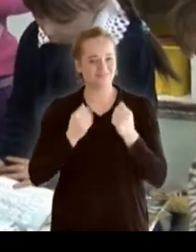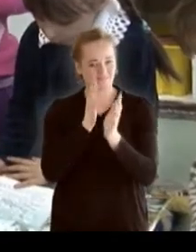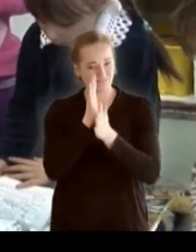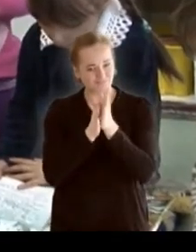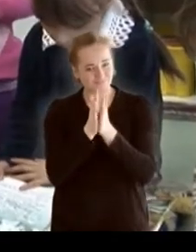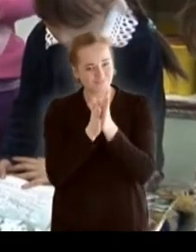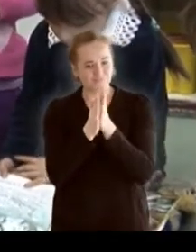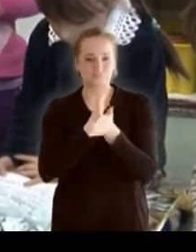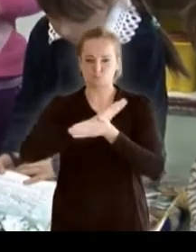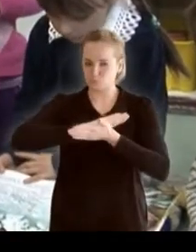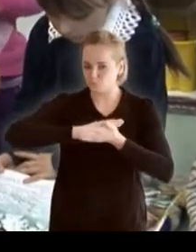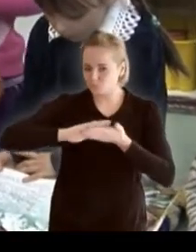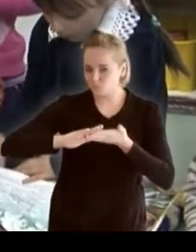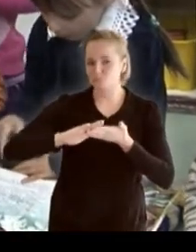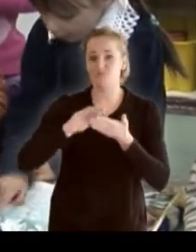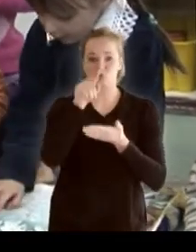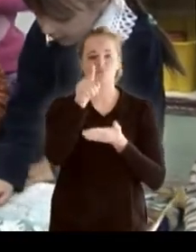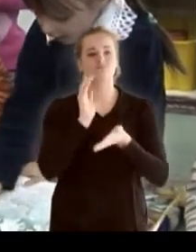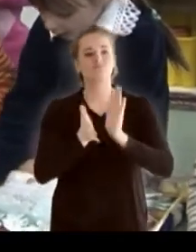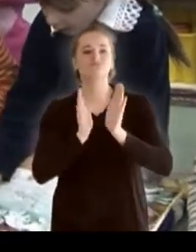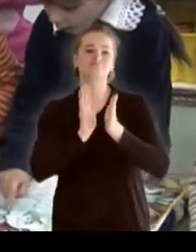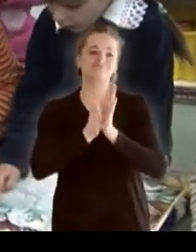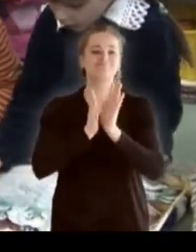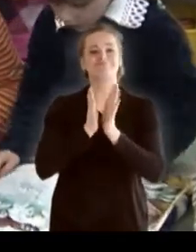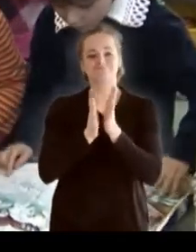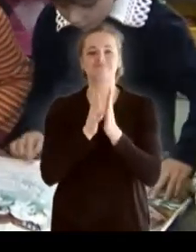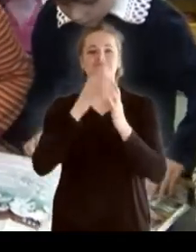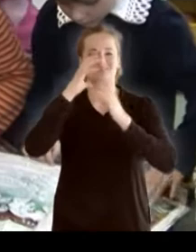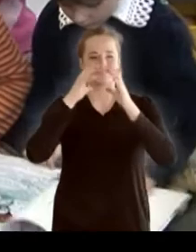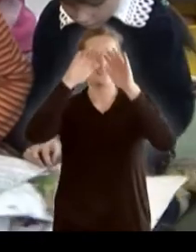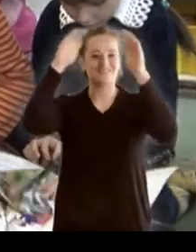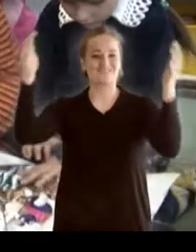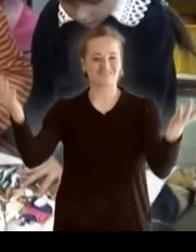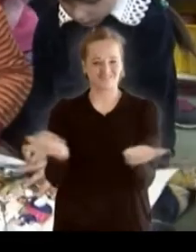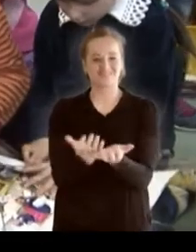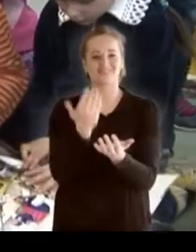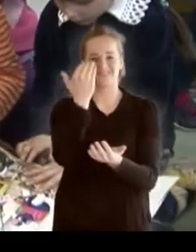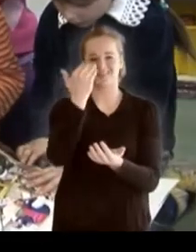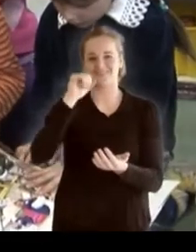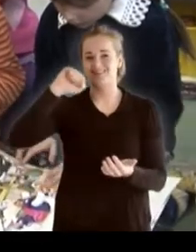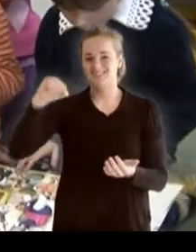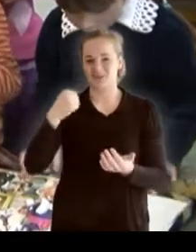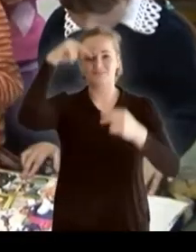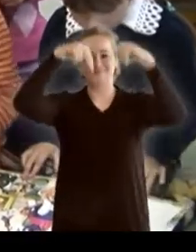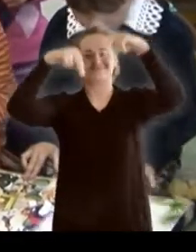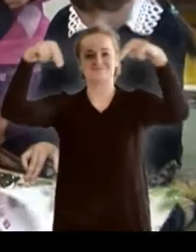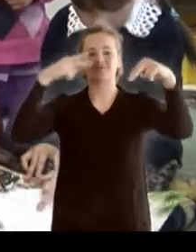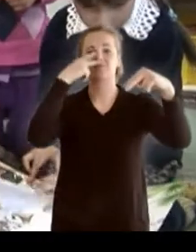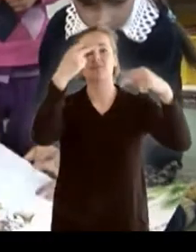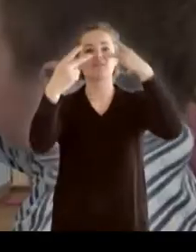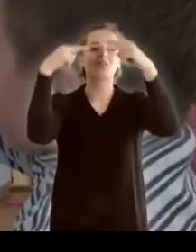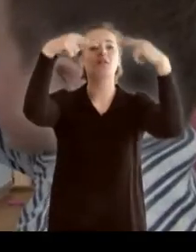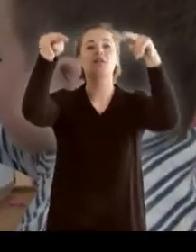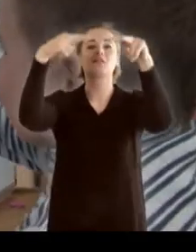mylėti žodžius, nes tai, ką tu sakai, išgirs pasaulis